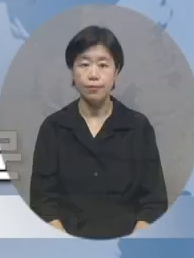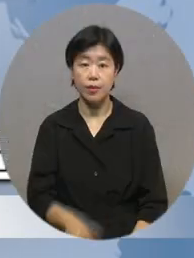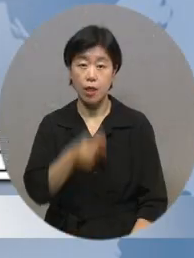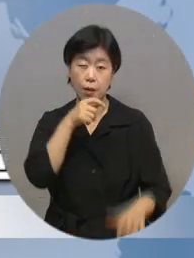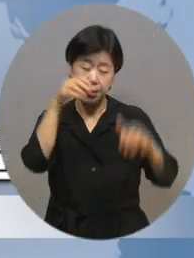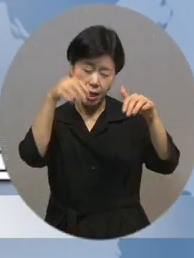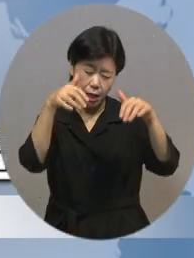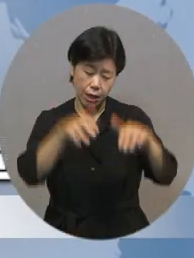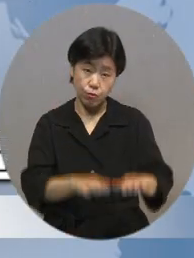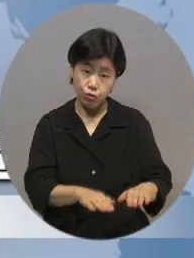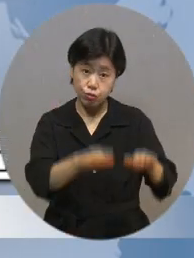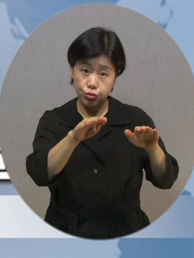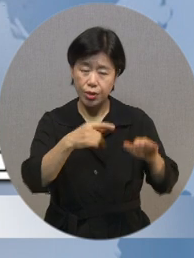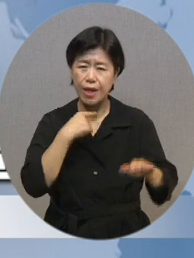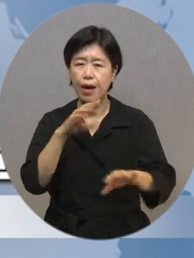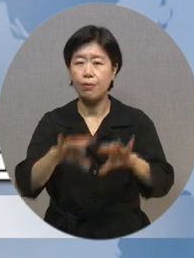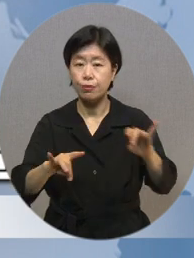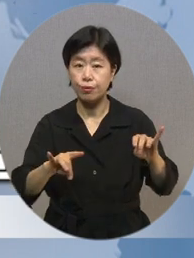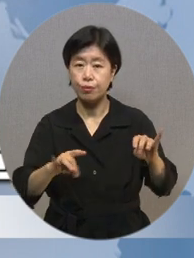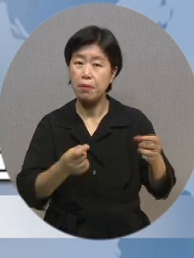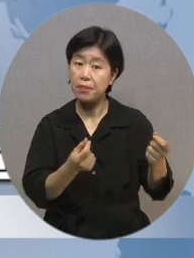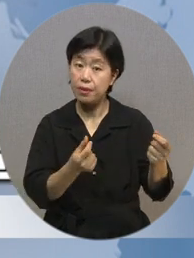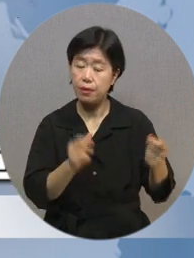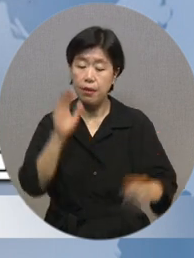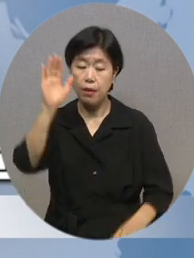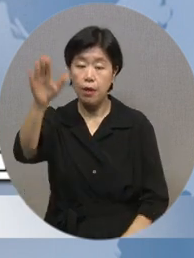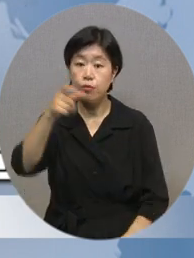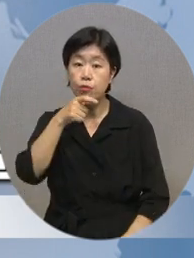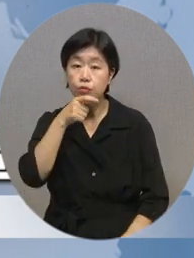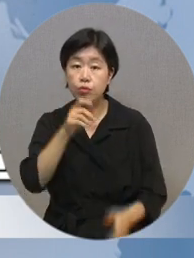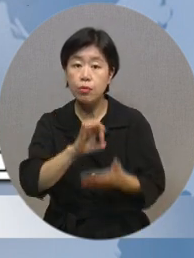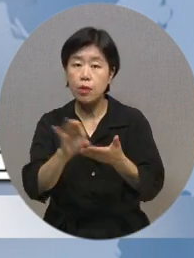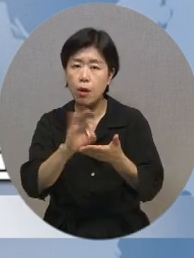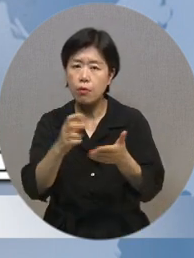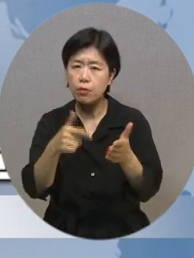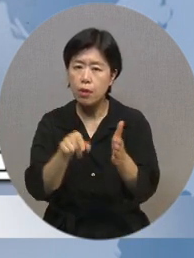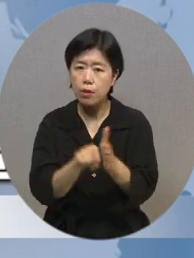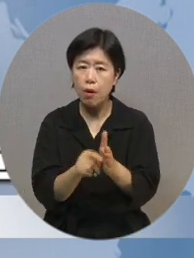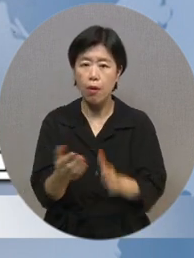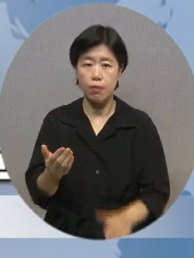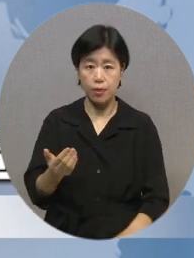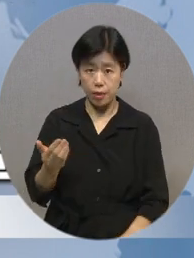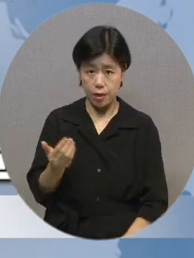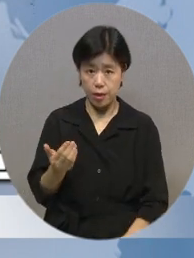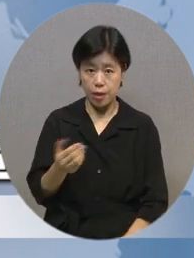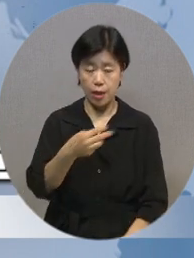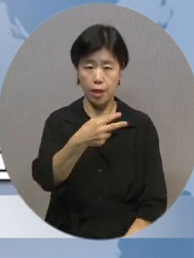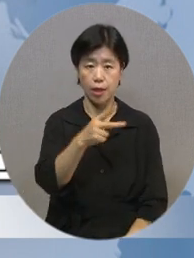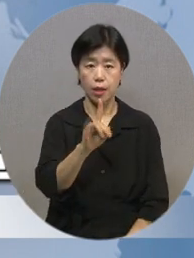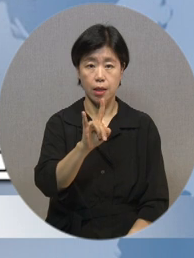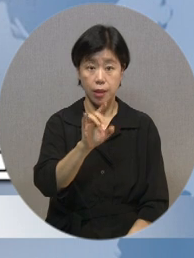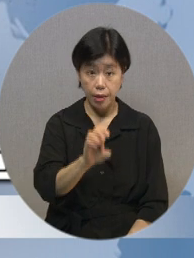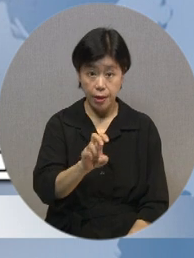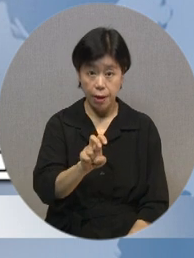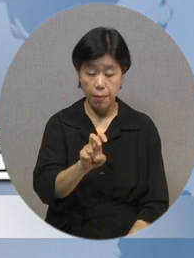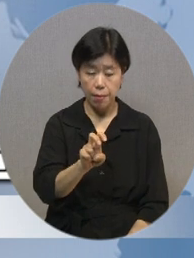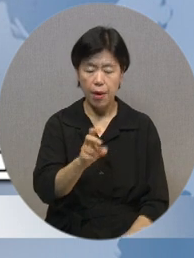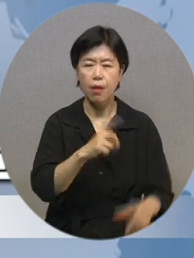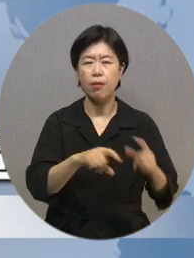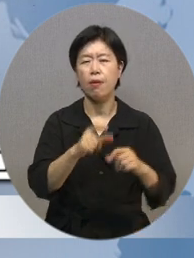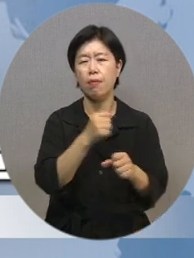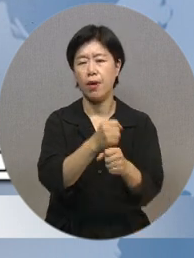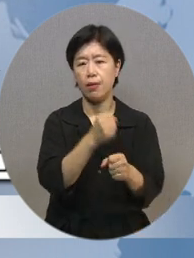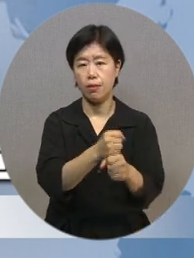홍수와 가뭄, 미래의 물 수요 등에 대응하기 위해 환경부는 기후 대응댐 후보지 14곳을